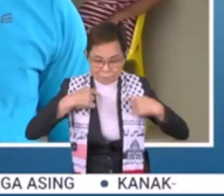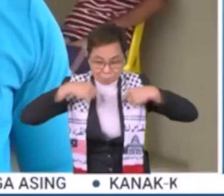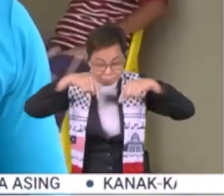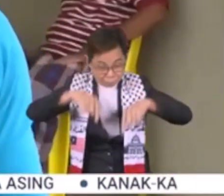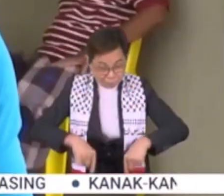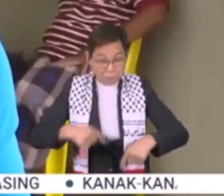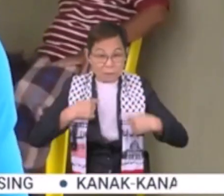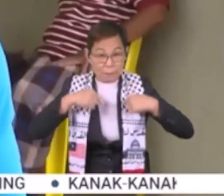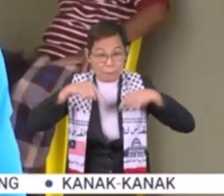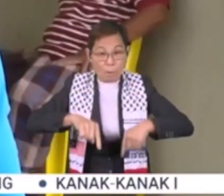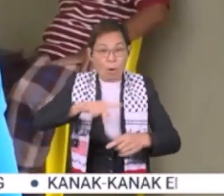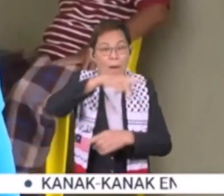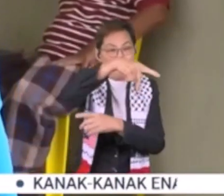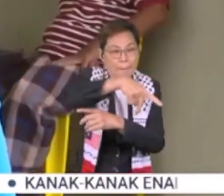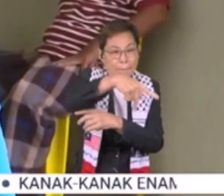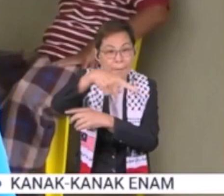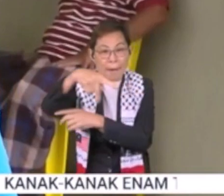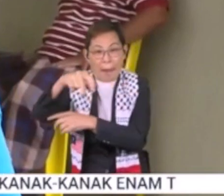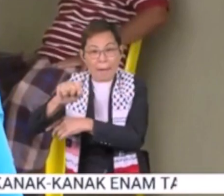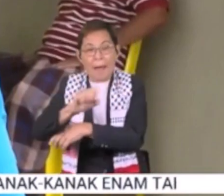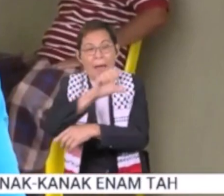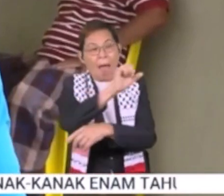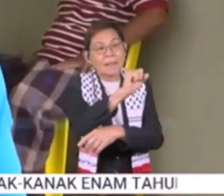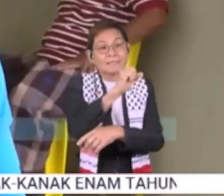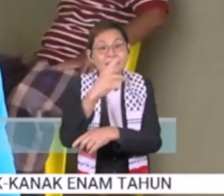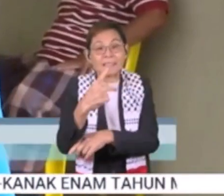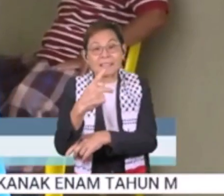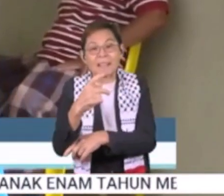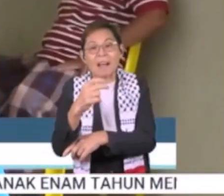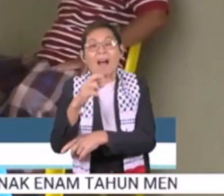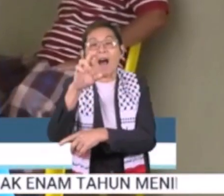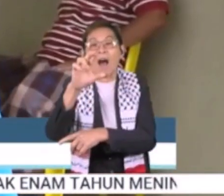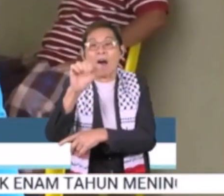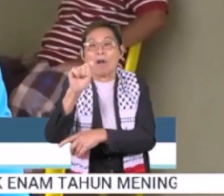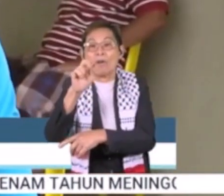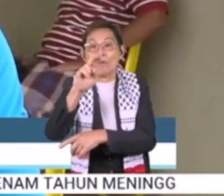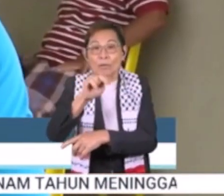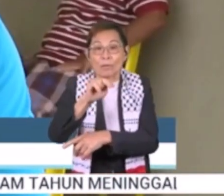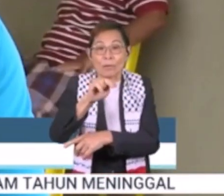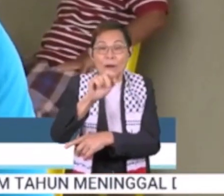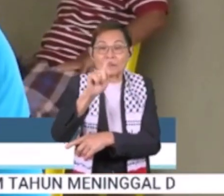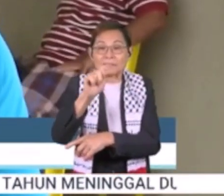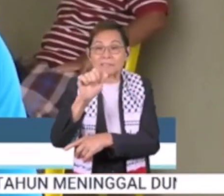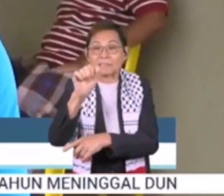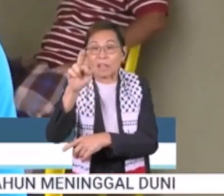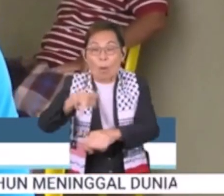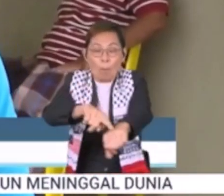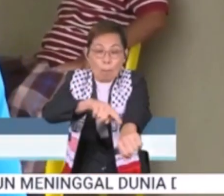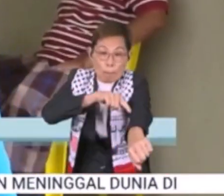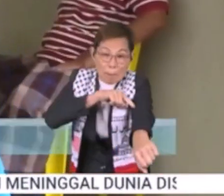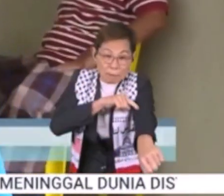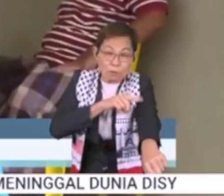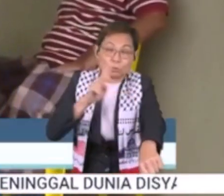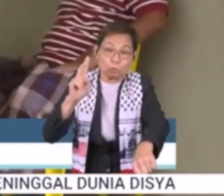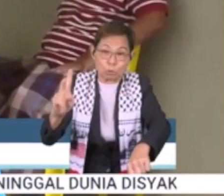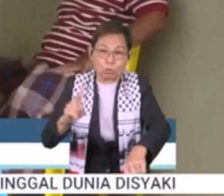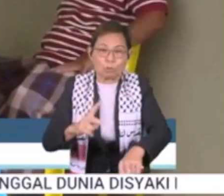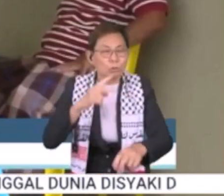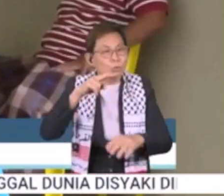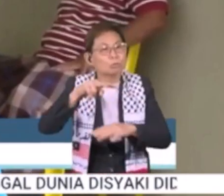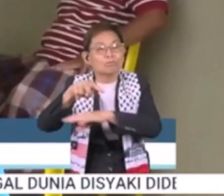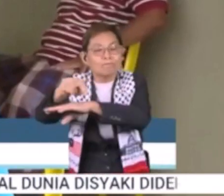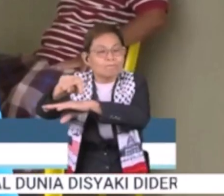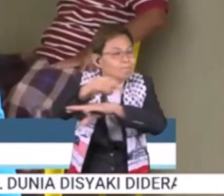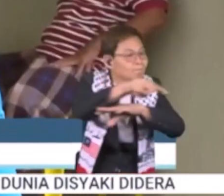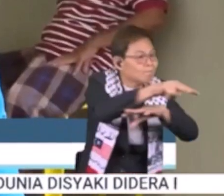berada di pusat peminahan sementara PPS di SK seri Rantau Panjang di pasir untuk meninjau keadaan semasa banjir